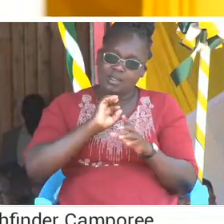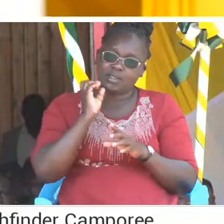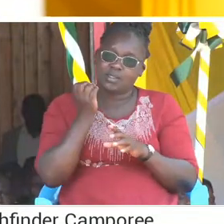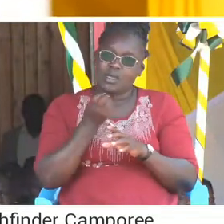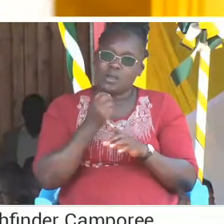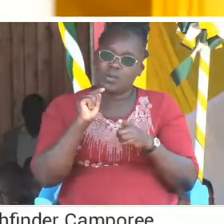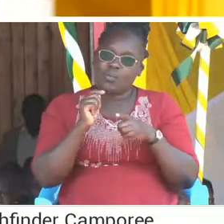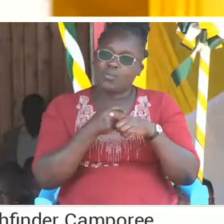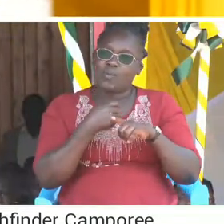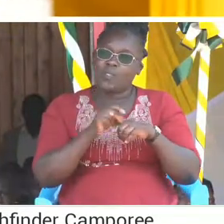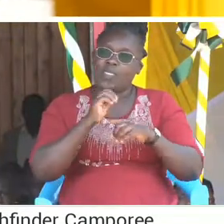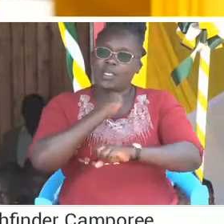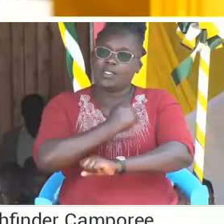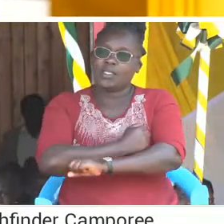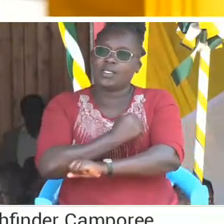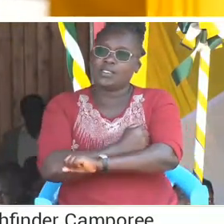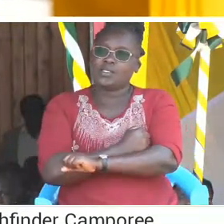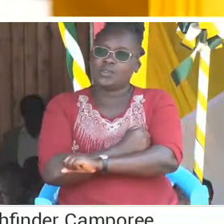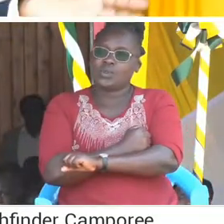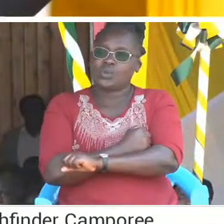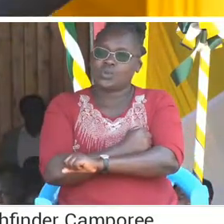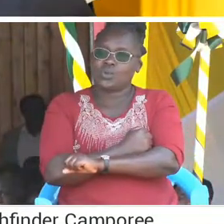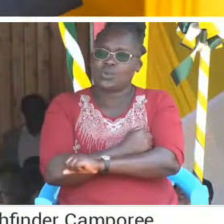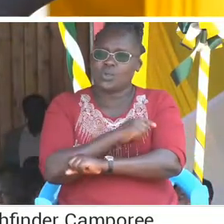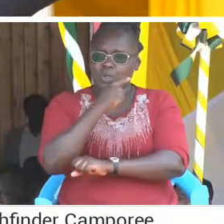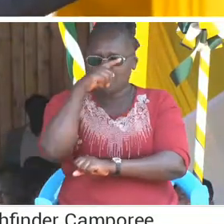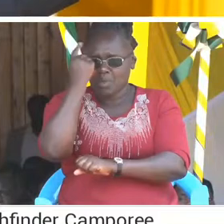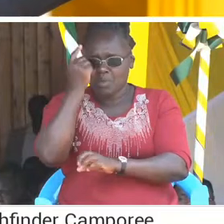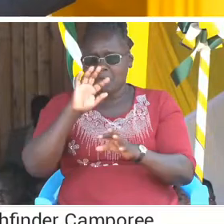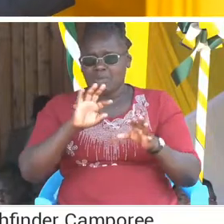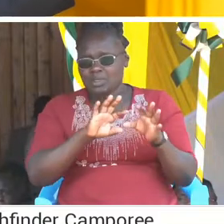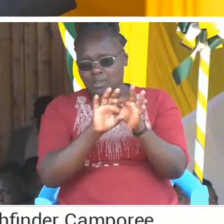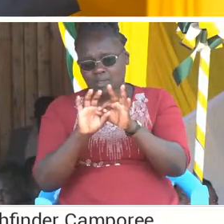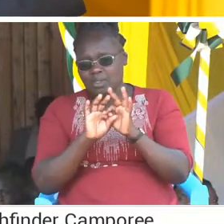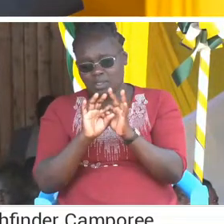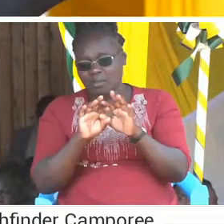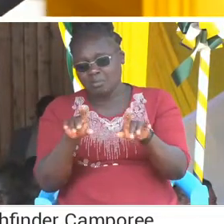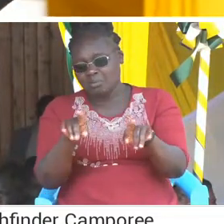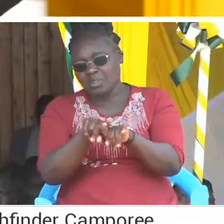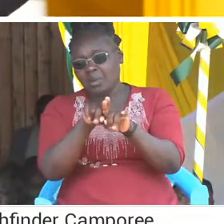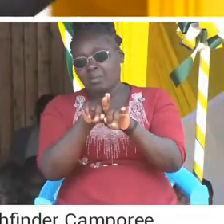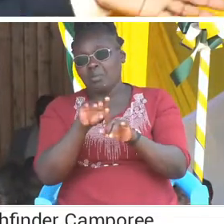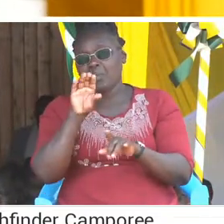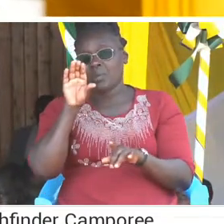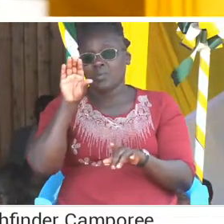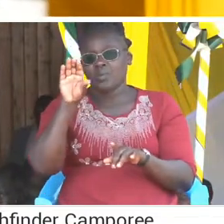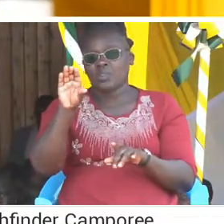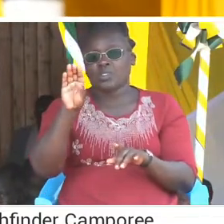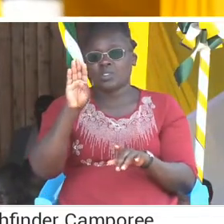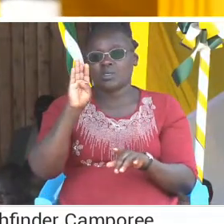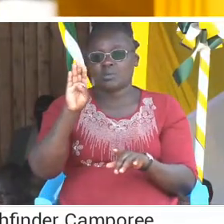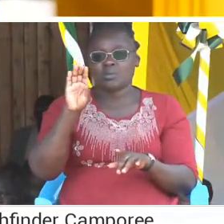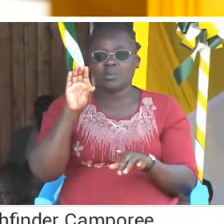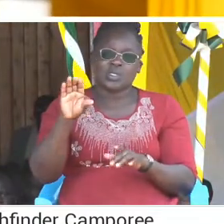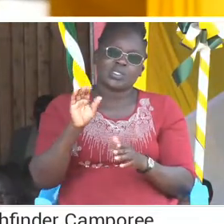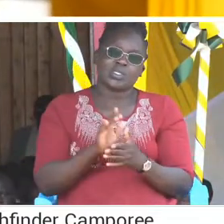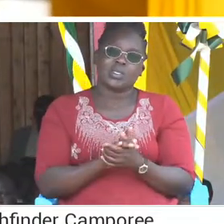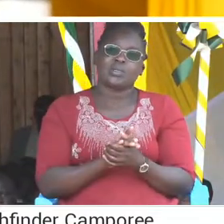muje ginet lago. Ako kanam kak si bisi ni go tauin. Negi tauin. Serkalit go indi ngale